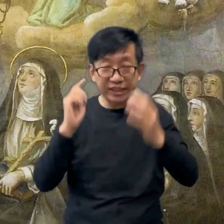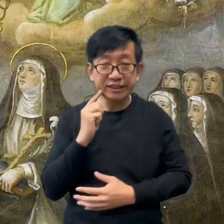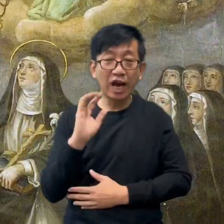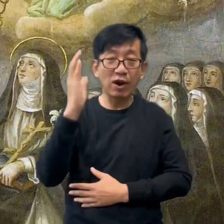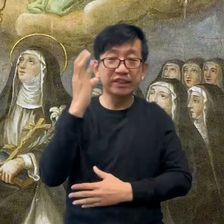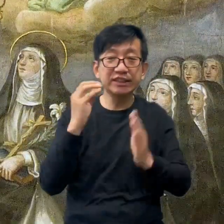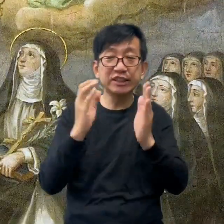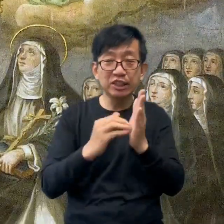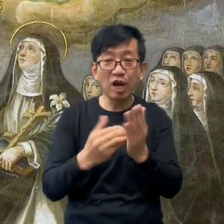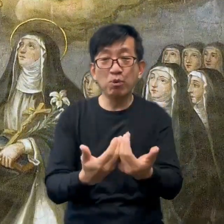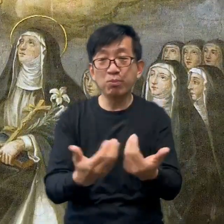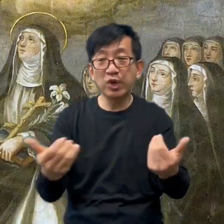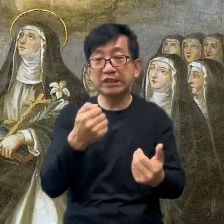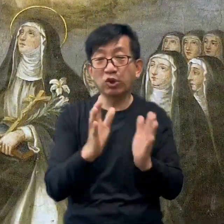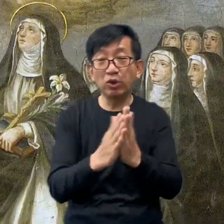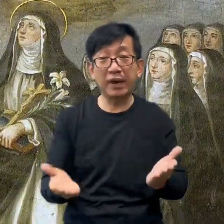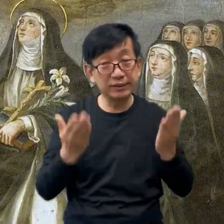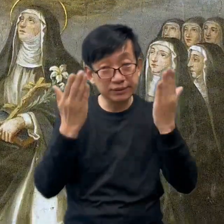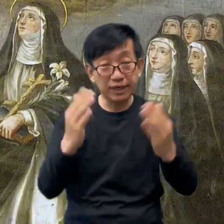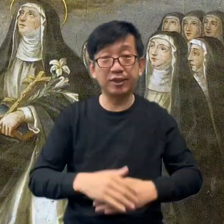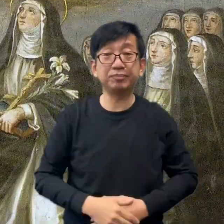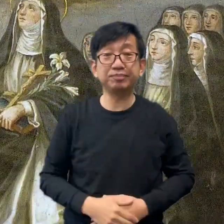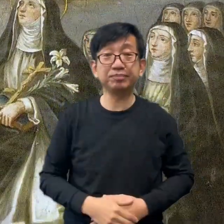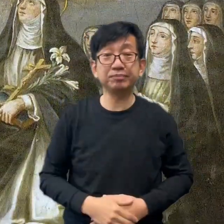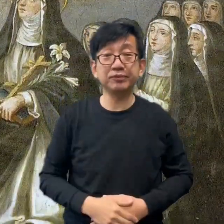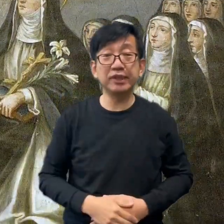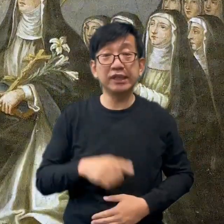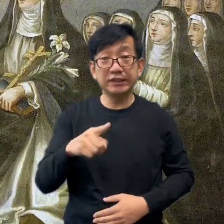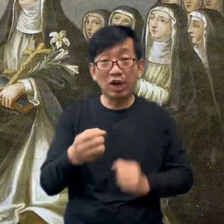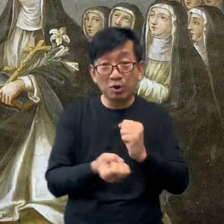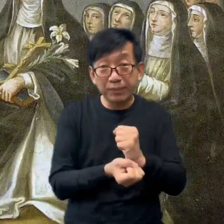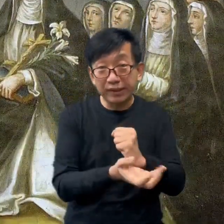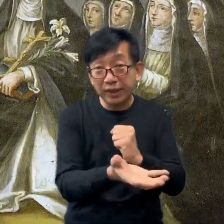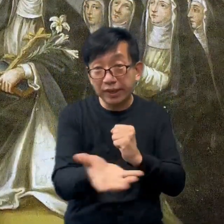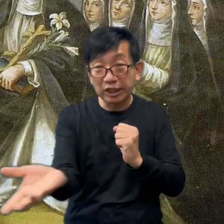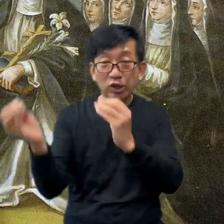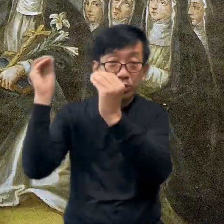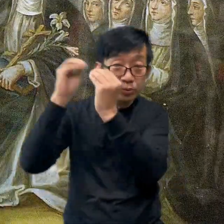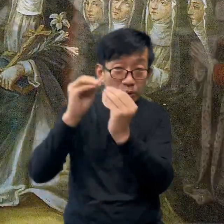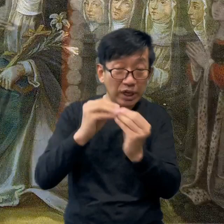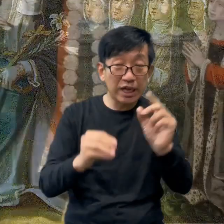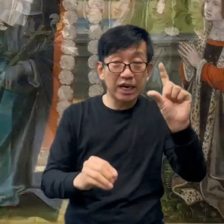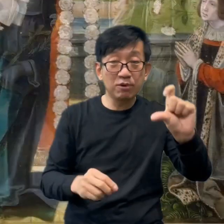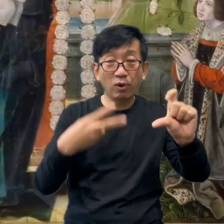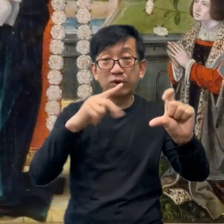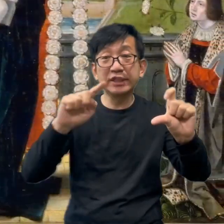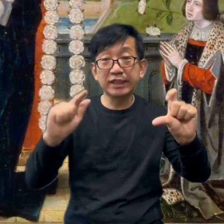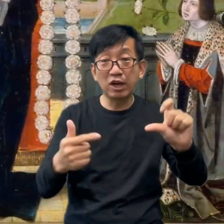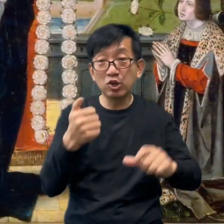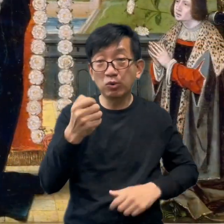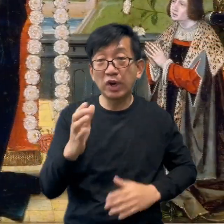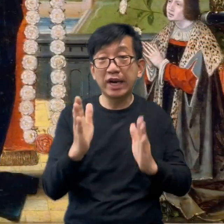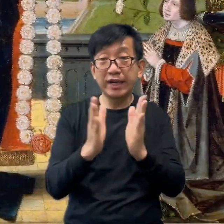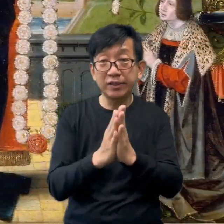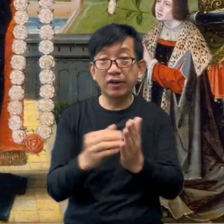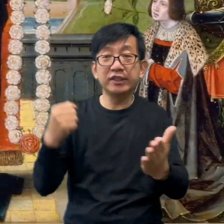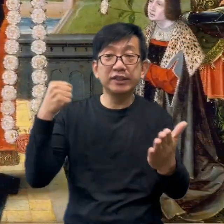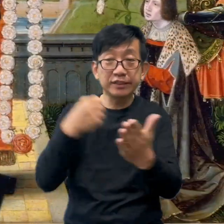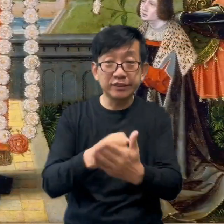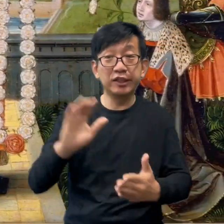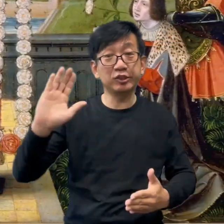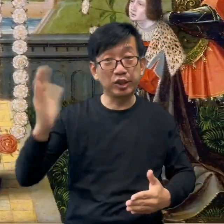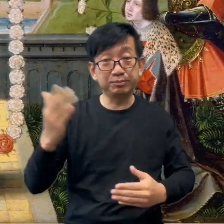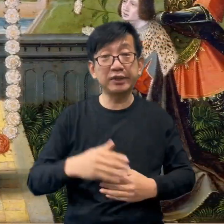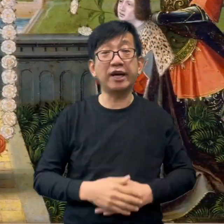환희, 고통, 영광의 신비를 나누어 묵주기도를 바치도록 했고 이것이 퍼져나가면서 전통적인